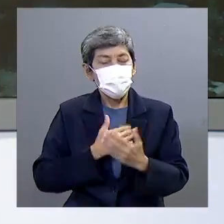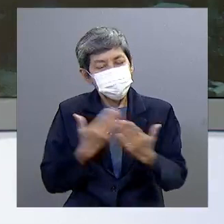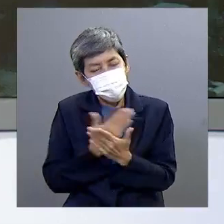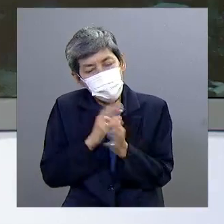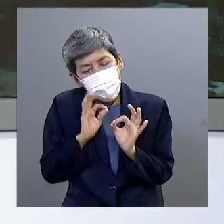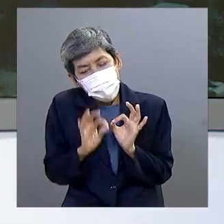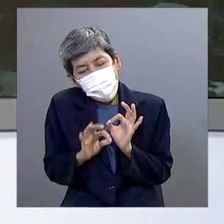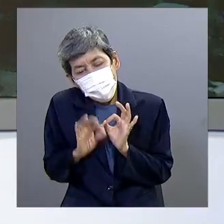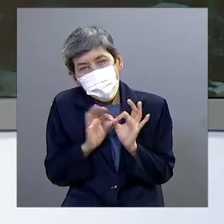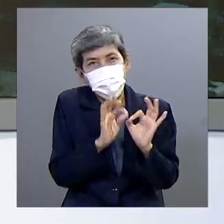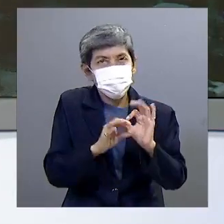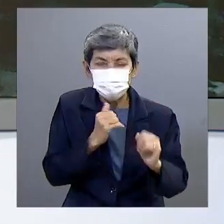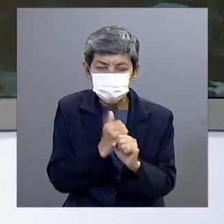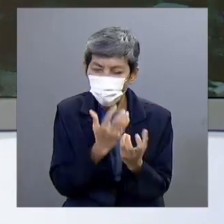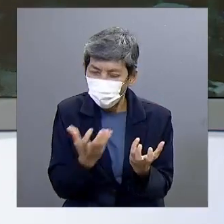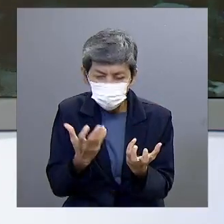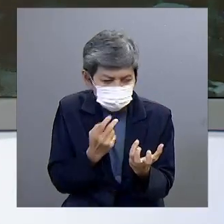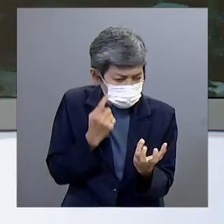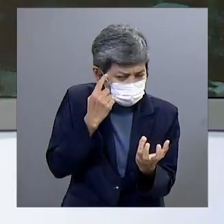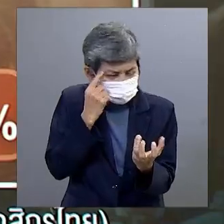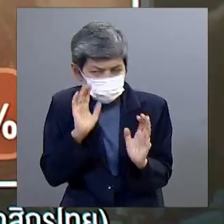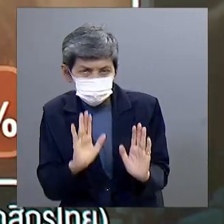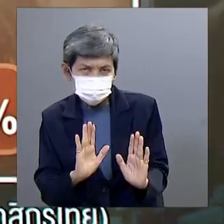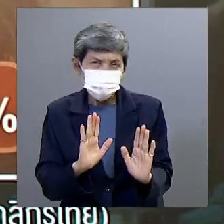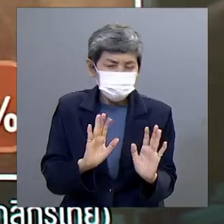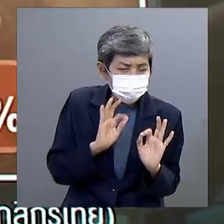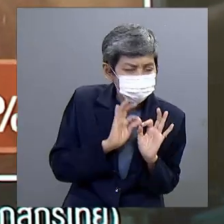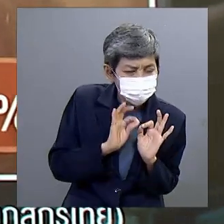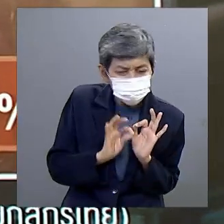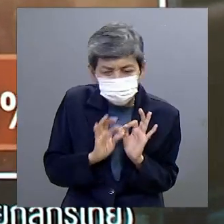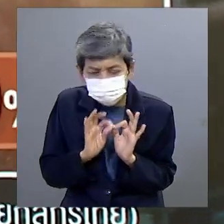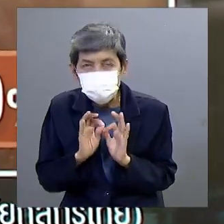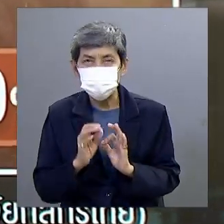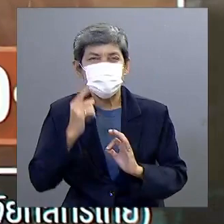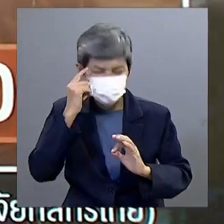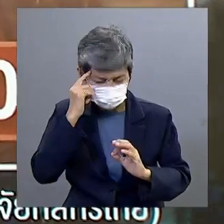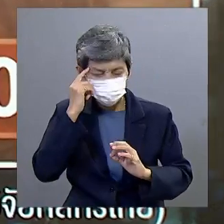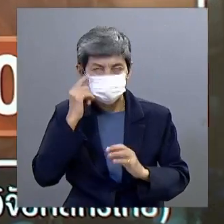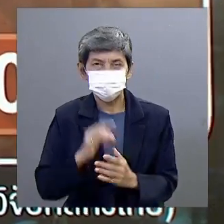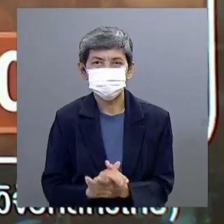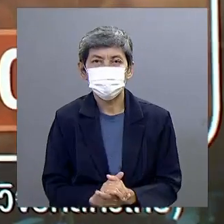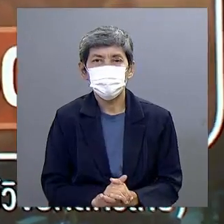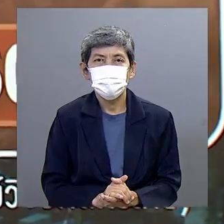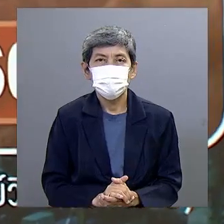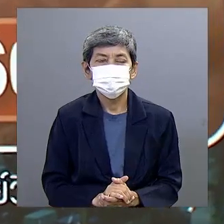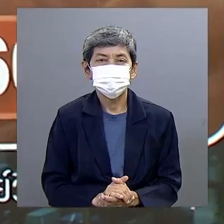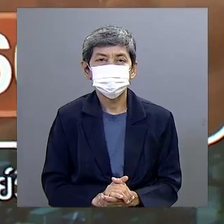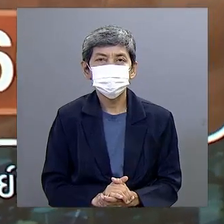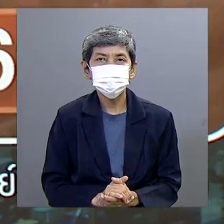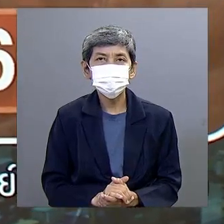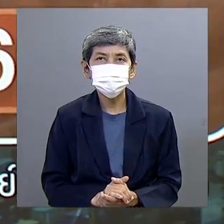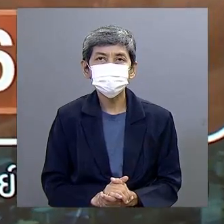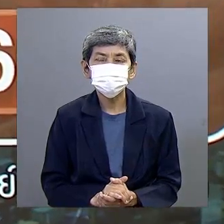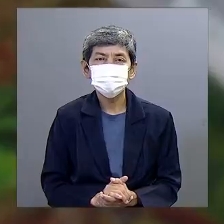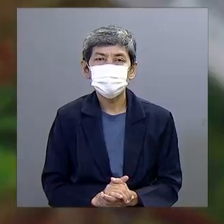ายคือใช้สินค้าแต่ละอย่างจะใช้น้อยลงเพื่อให้ใช้สินค้านั้นได้นานมากขึ้นค่ะนั่นสอดคล้องกับทางด้าน